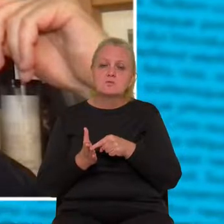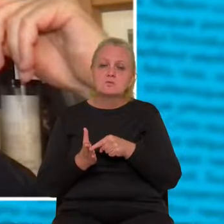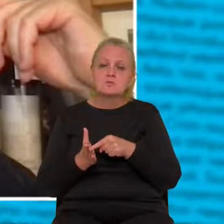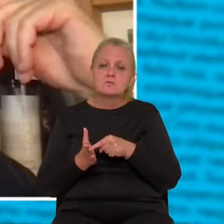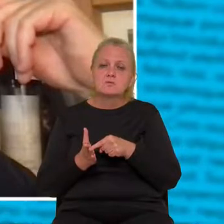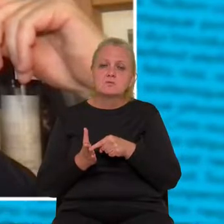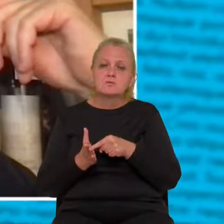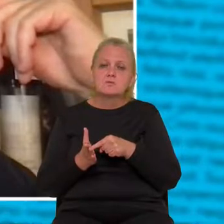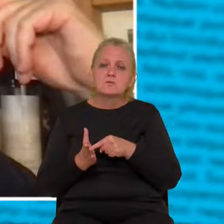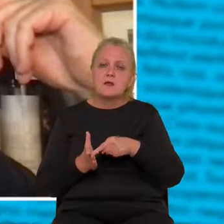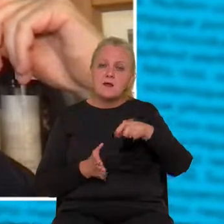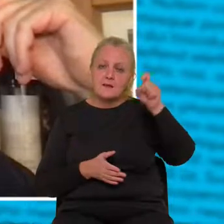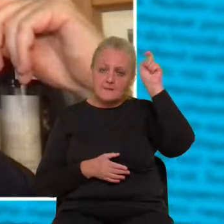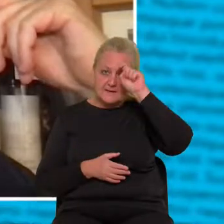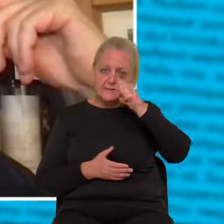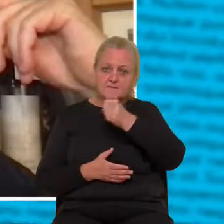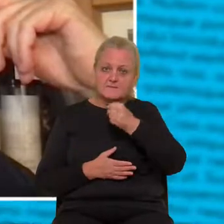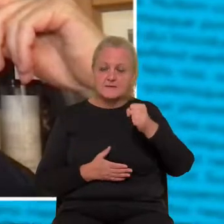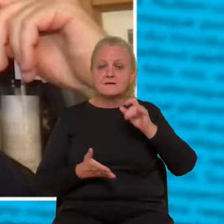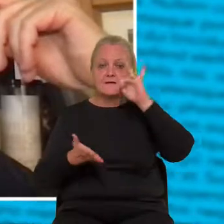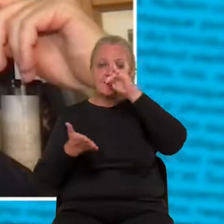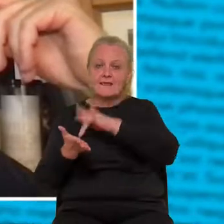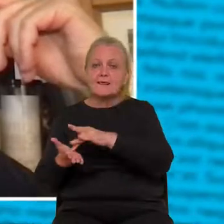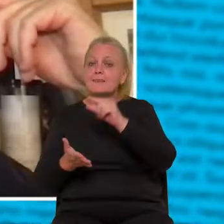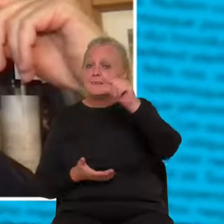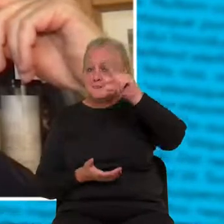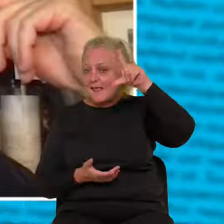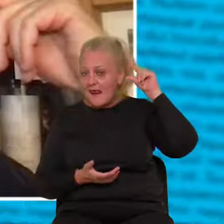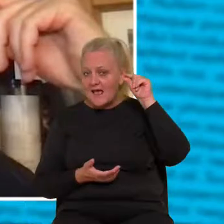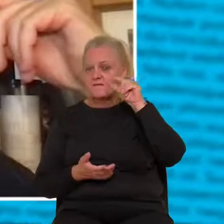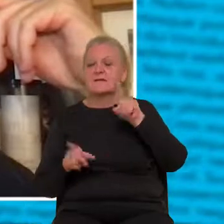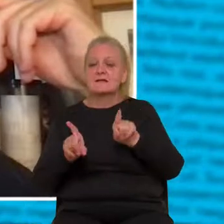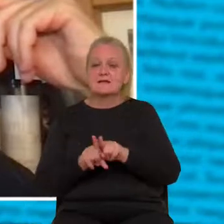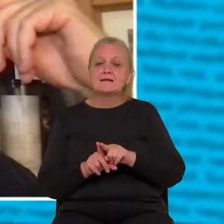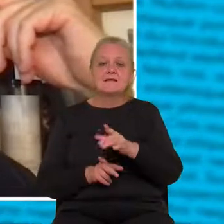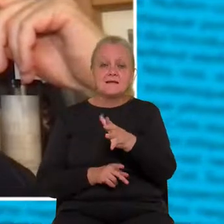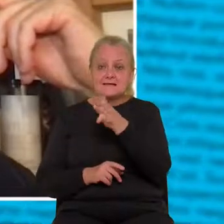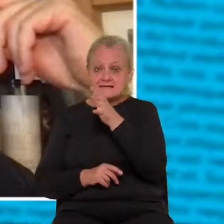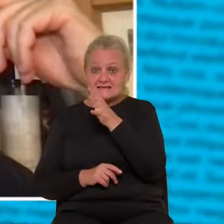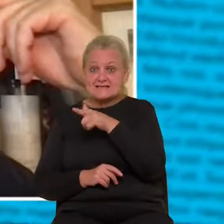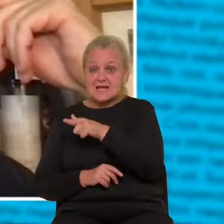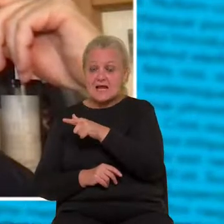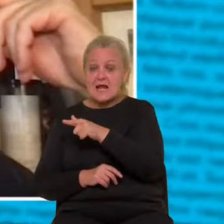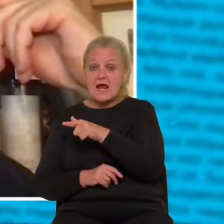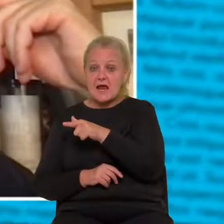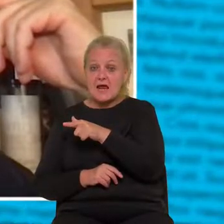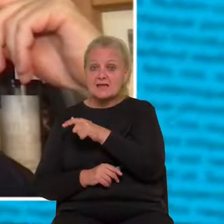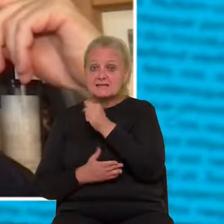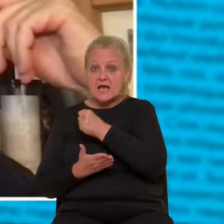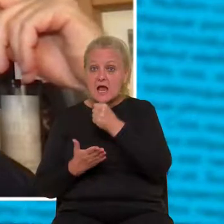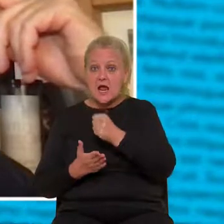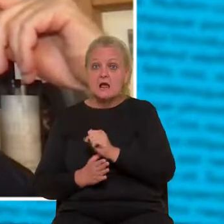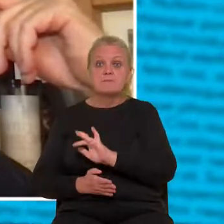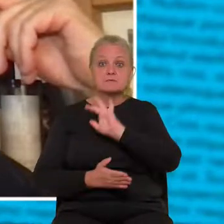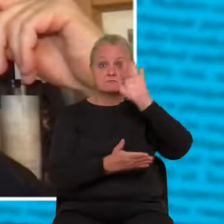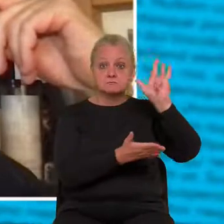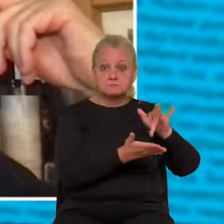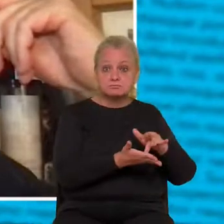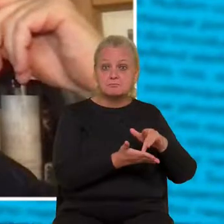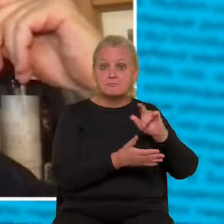pojawia się niemiecka ambasada w Tel Awiwie i izraelska ambasada w Berlinie. Kto by wierzył w